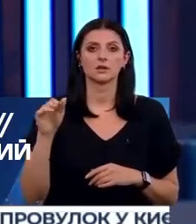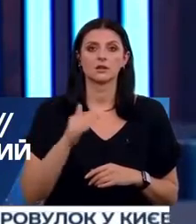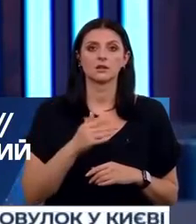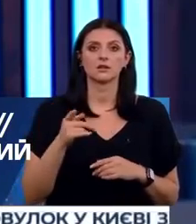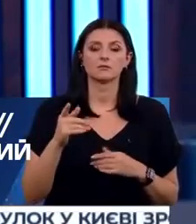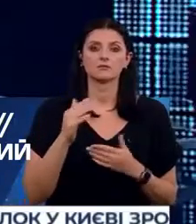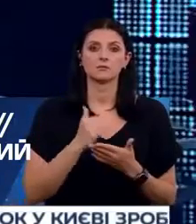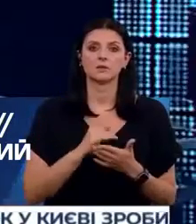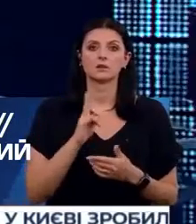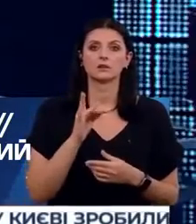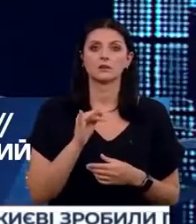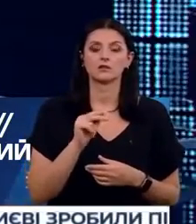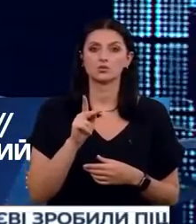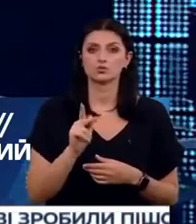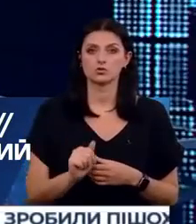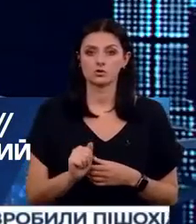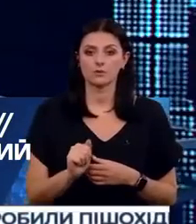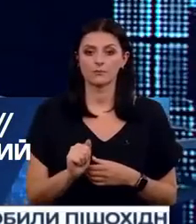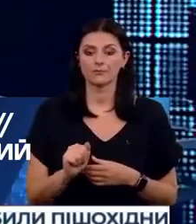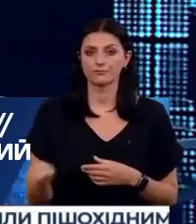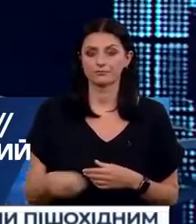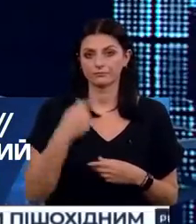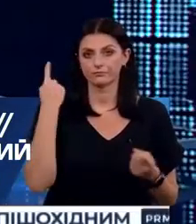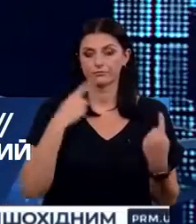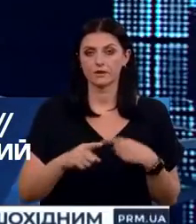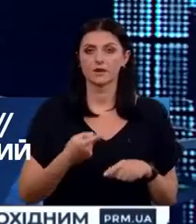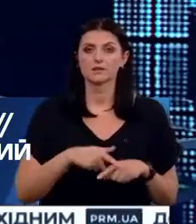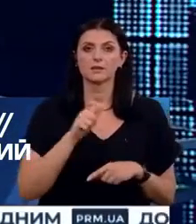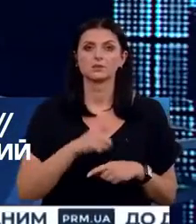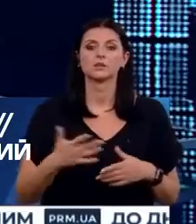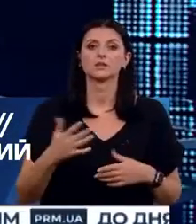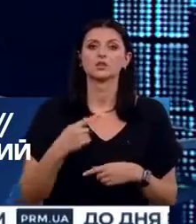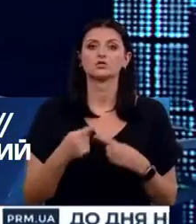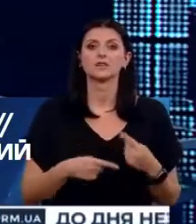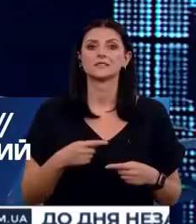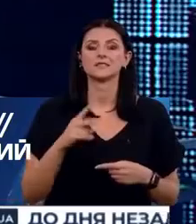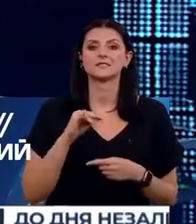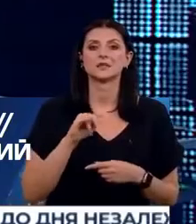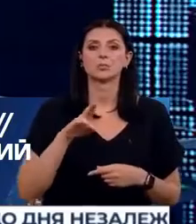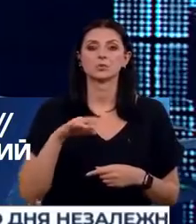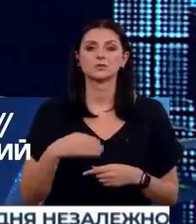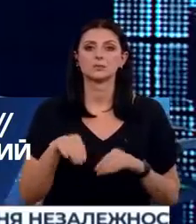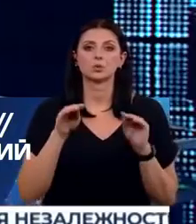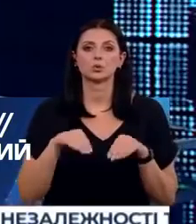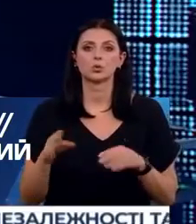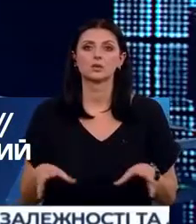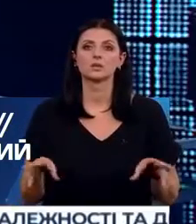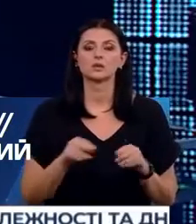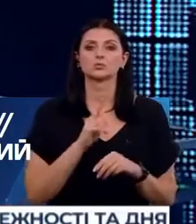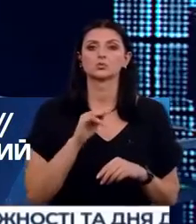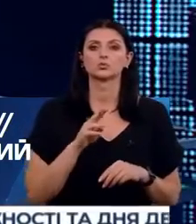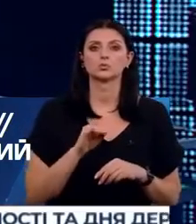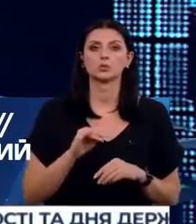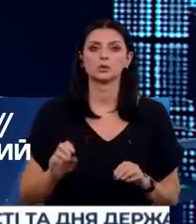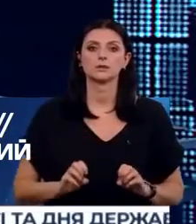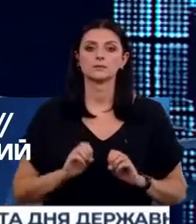винахіду Кравчучка. Це людина, яка через Лісабонські протоколи і так далі разом з Кучною здала